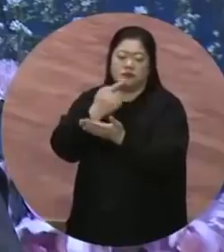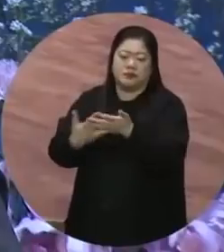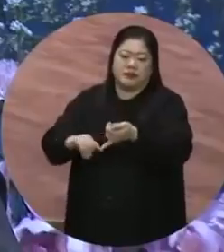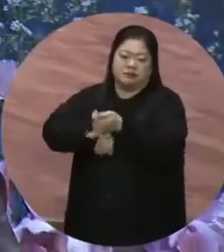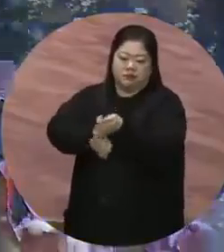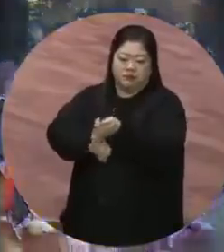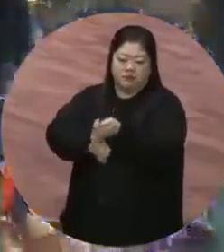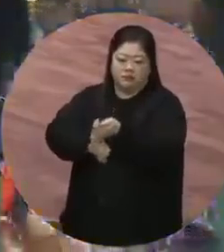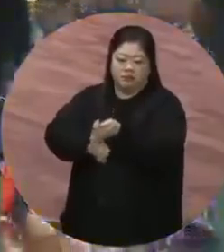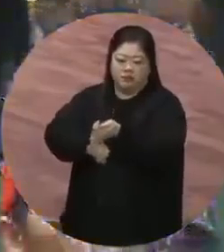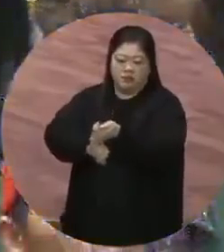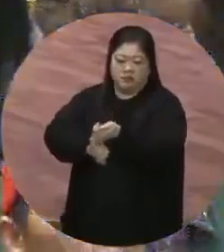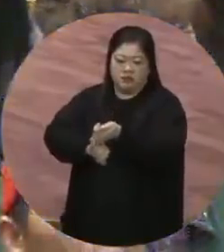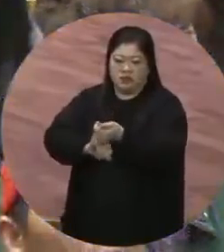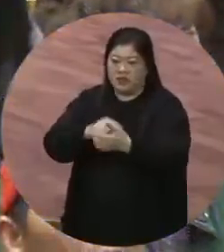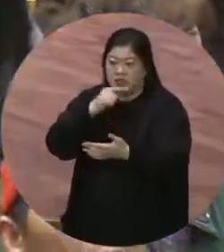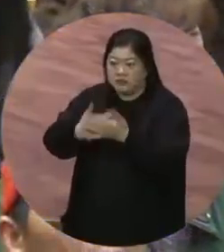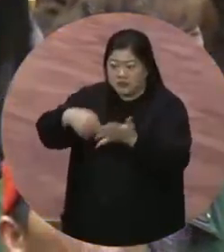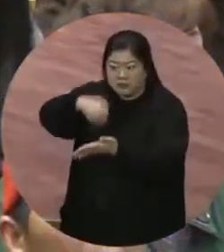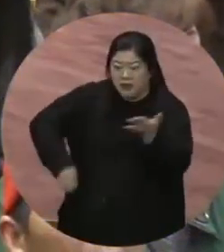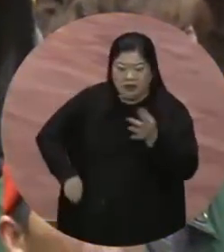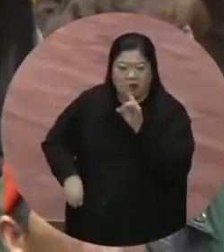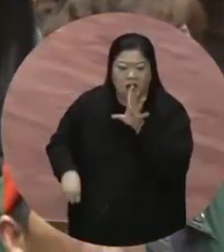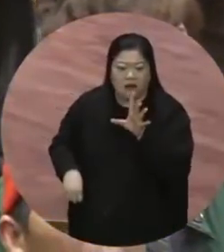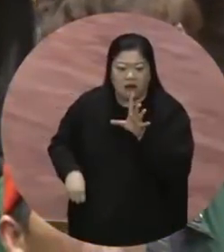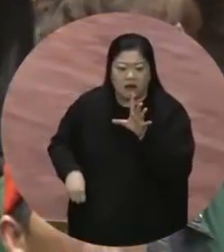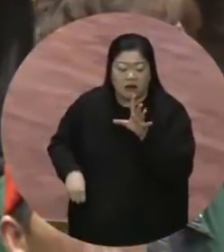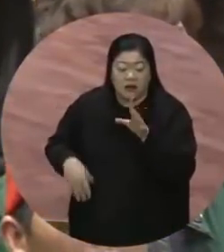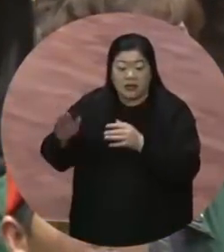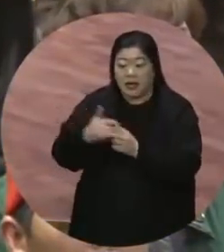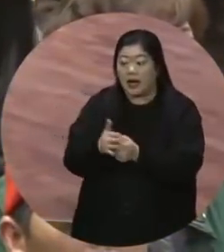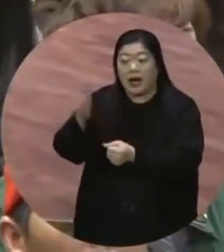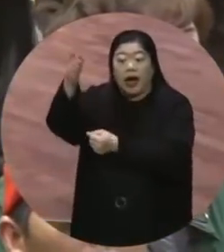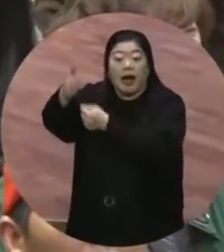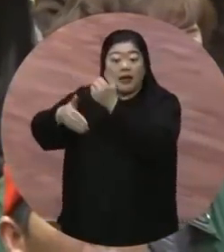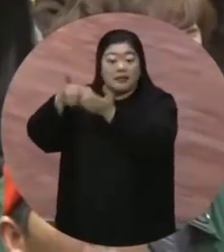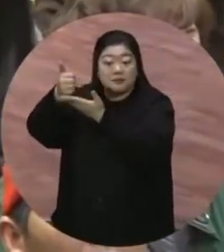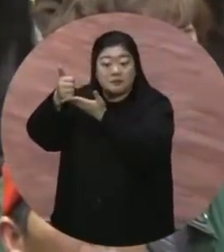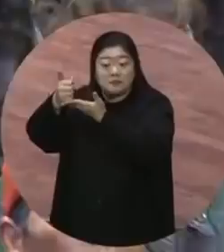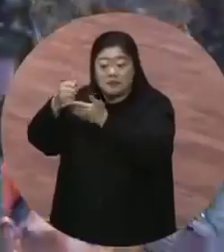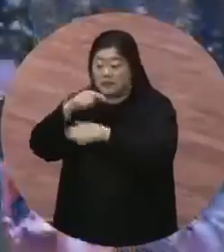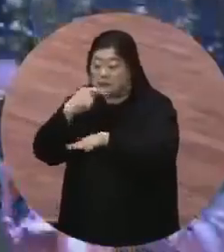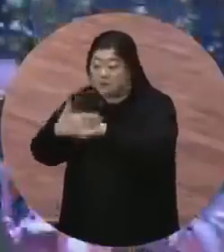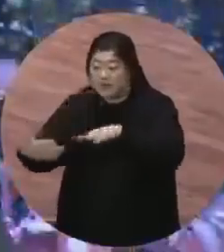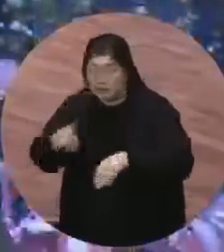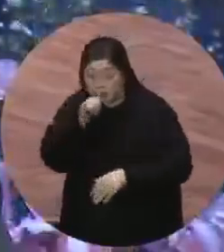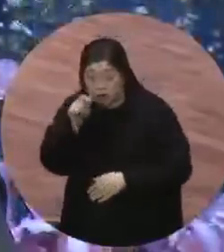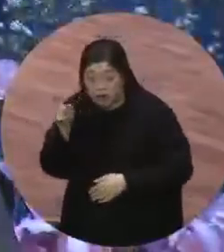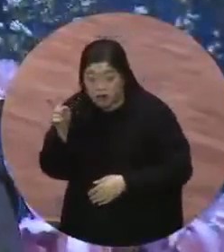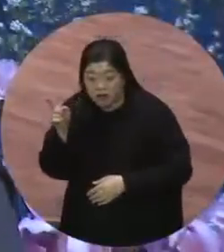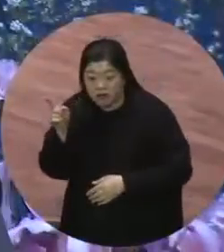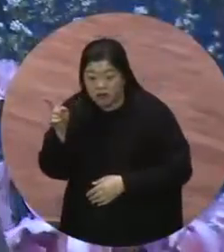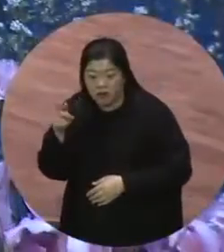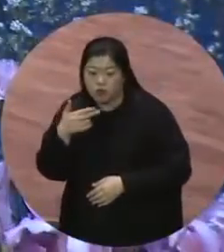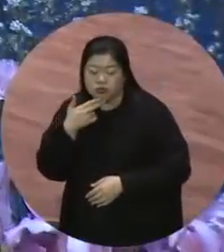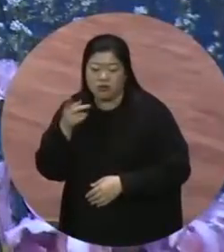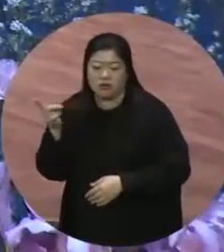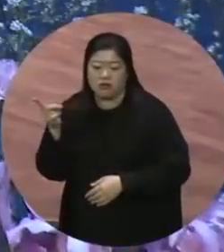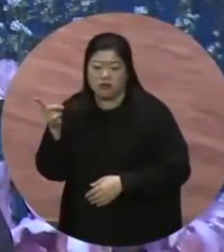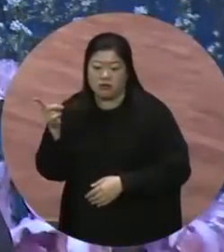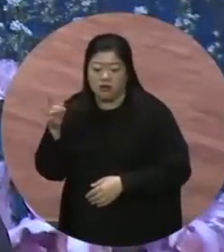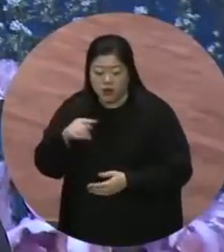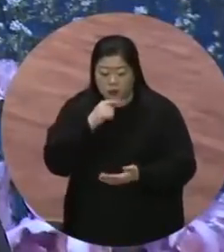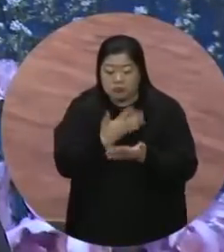꼭 필요했습니다. 인간이기 때문에 피가 있어요. 이 영적 존재는 피가 없습니다. 피를 흘려야